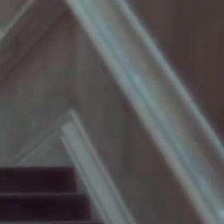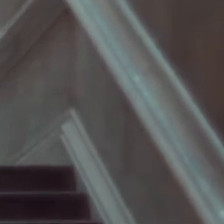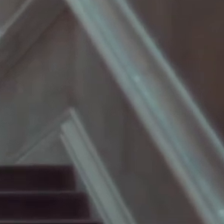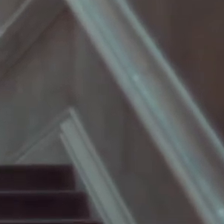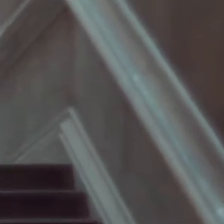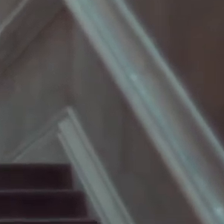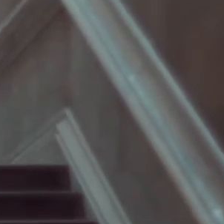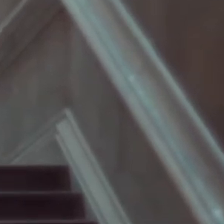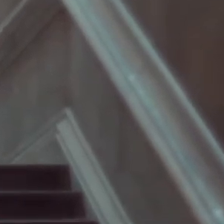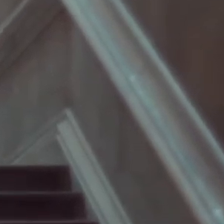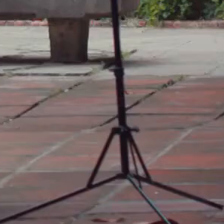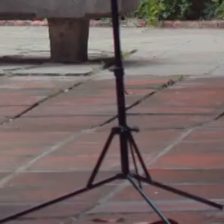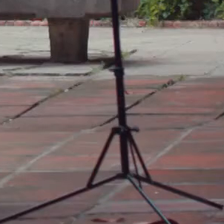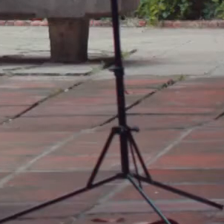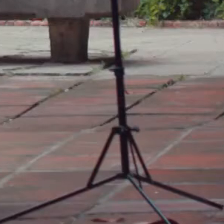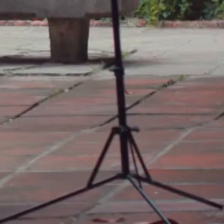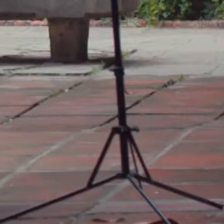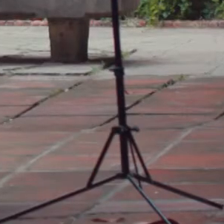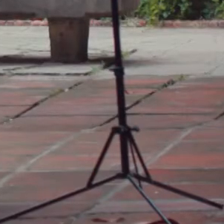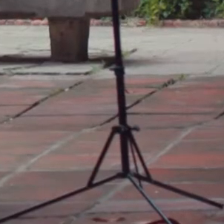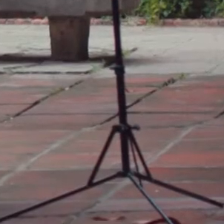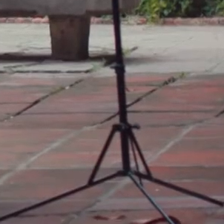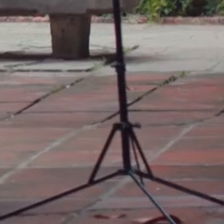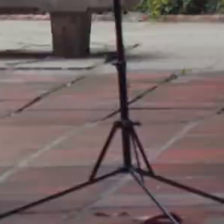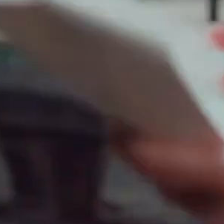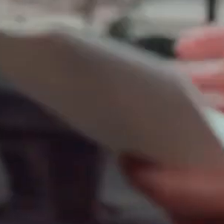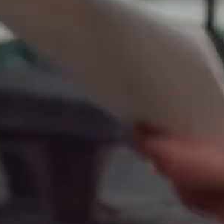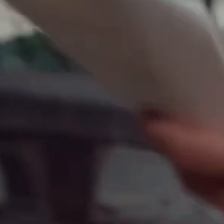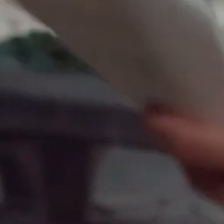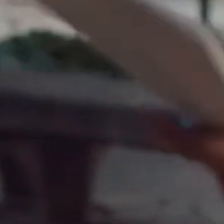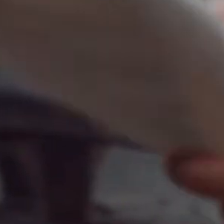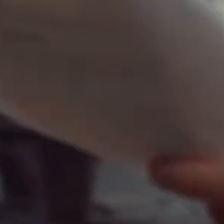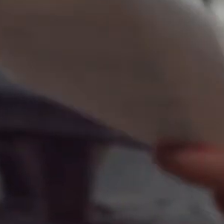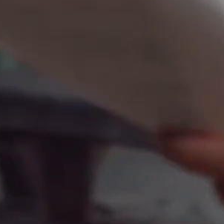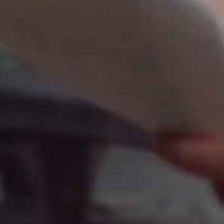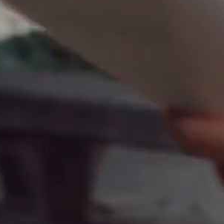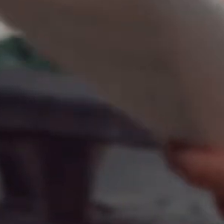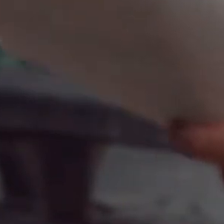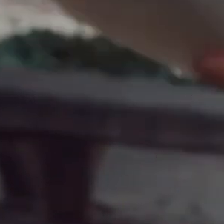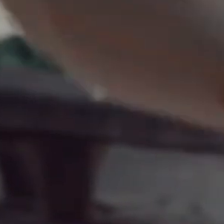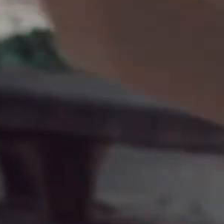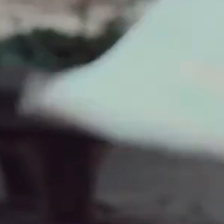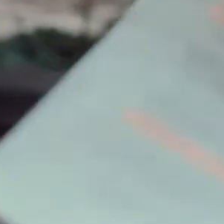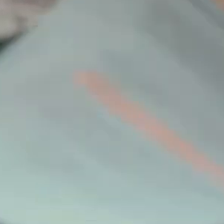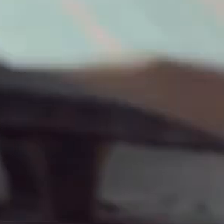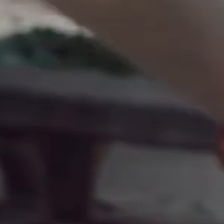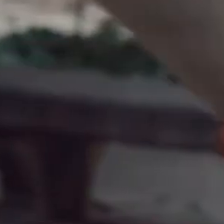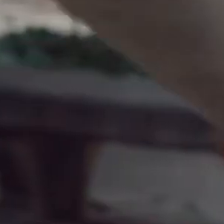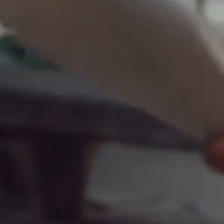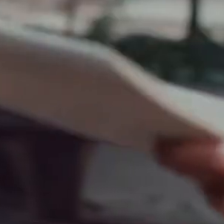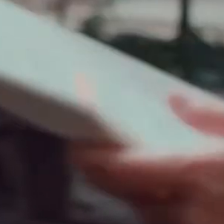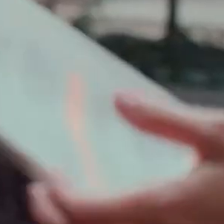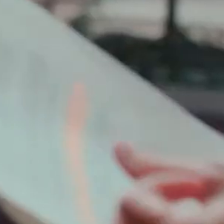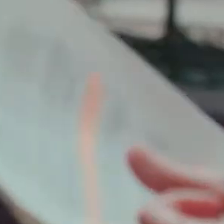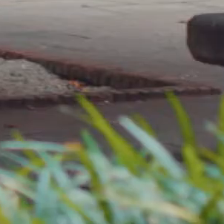la cap de formació de PAS. Sí, mira, jo soc Rosa Maria Pintó, treballo a la Facultat de Biologia, al Departament de Genètica,